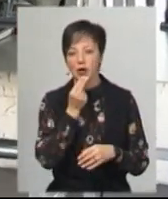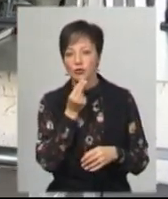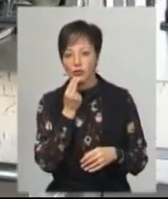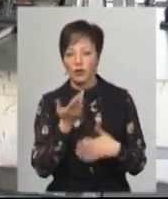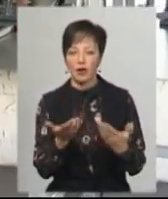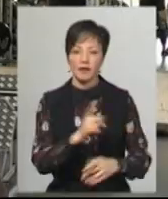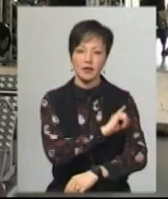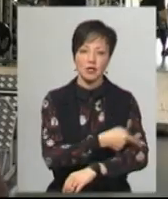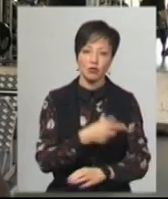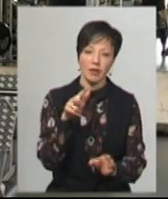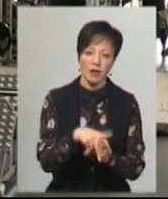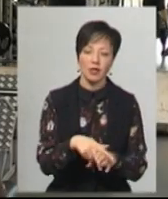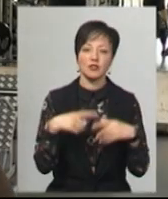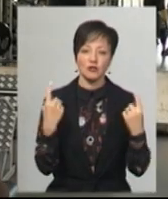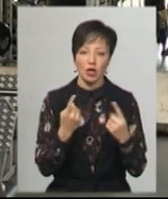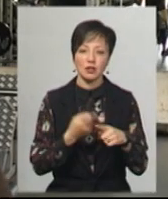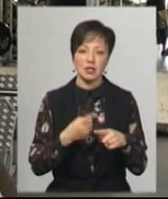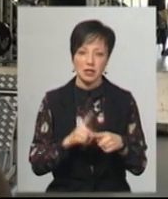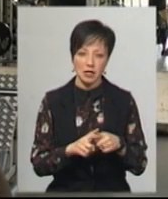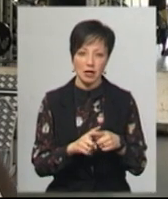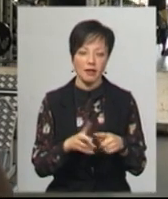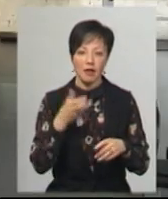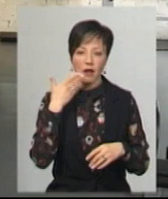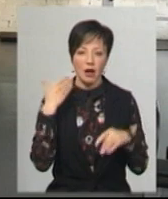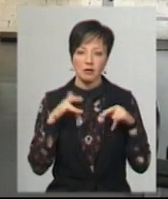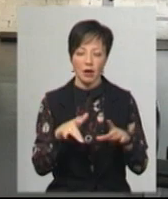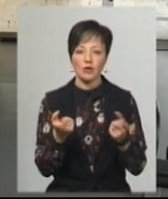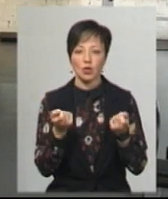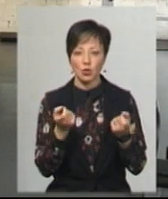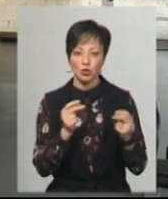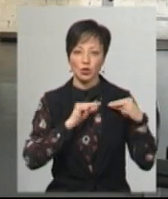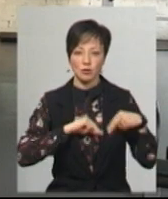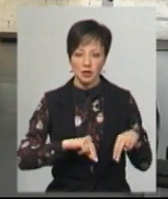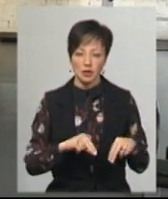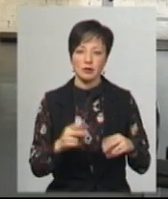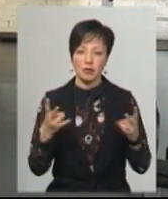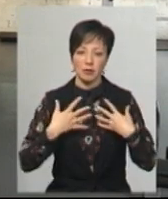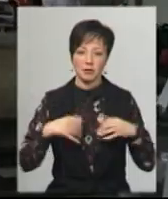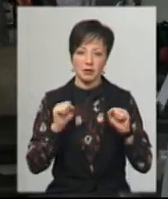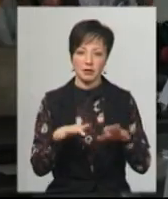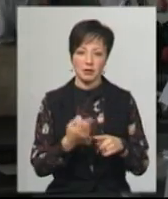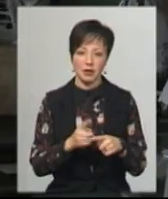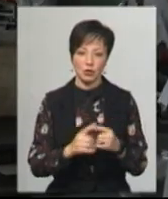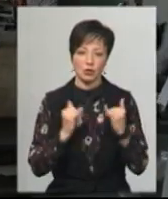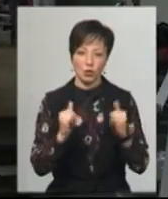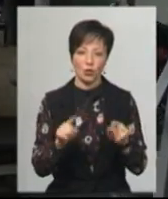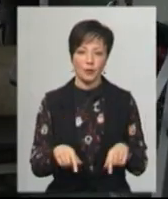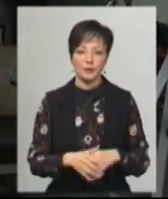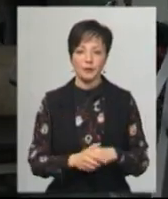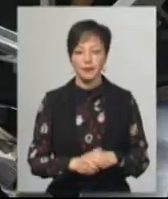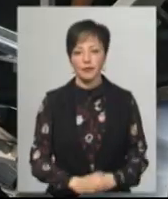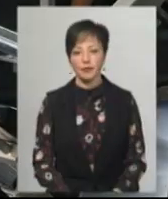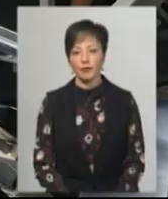харчуванні, що в фізичному навантаженні, то, звичайно, це, в принципі, нелегка справа. Трохи трудів прийдеться приложити для цього. Валерія Ковальчук,